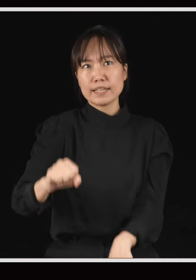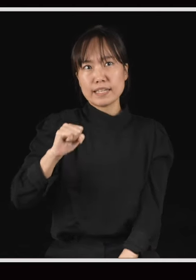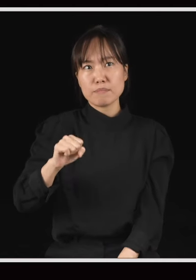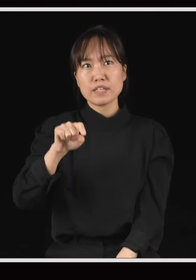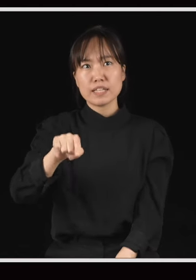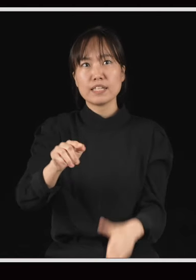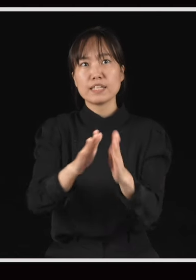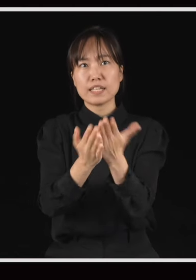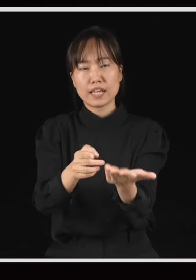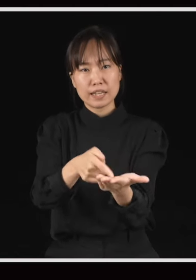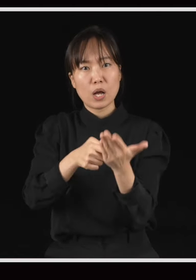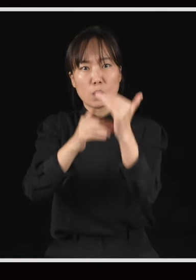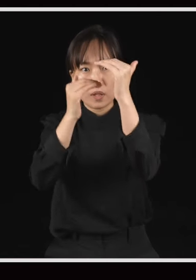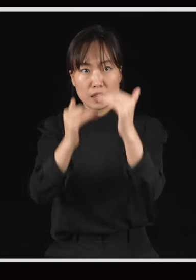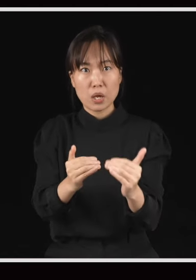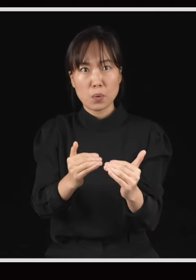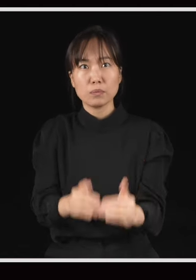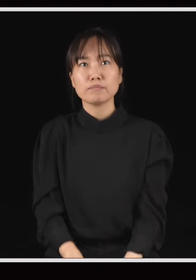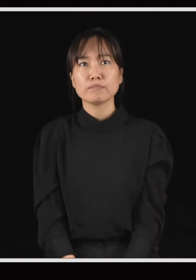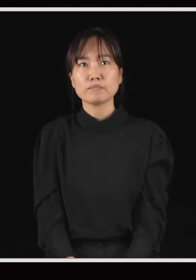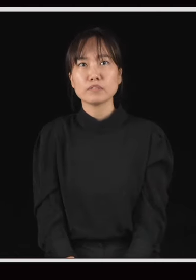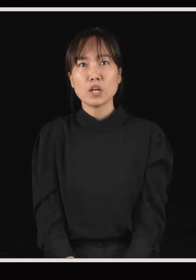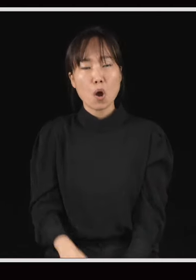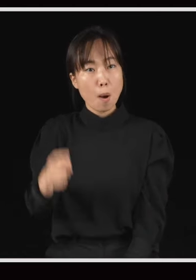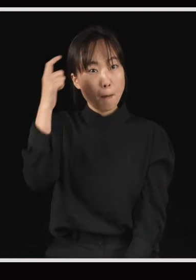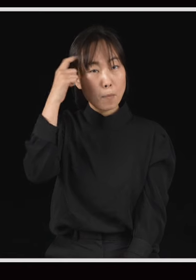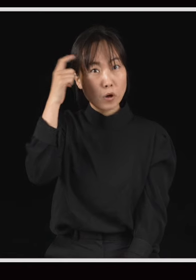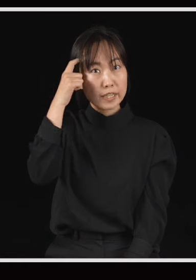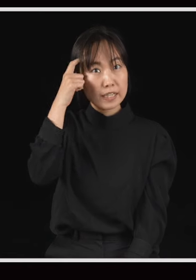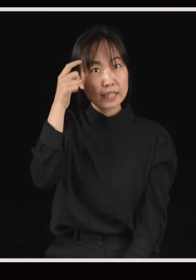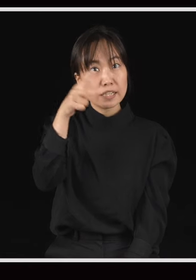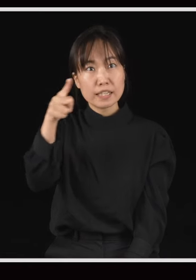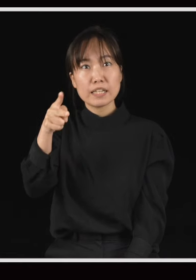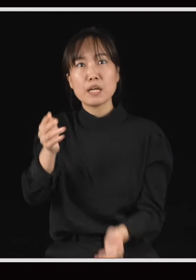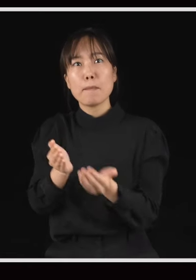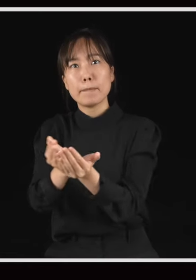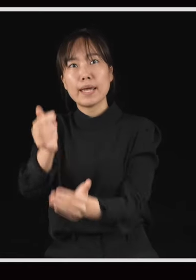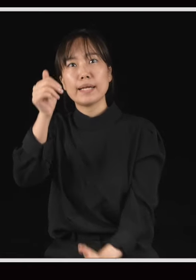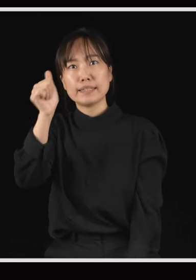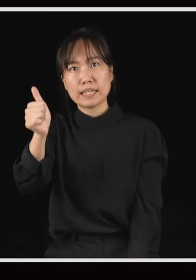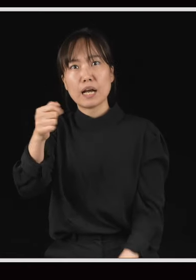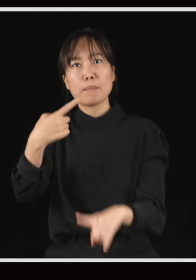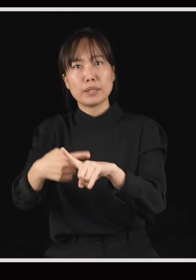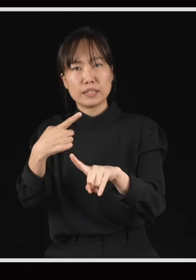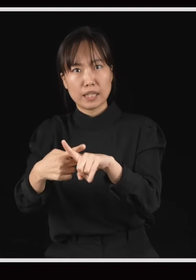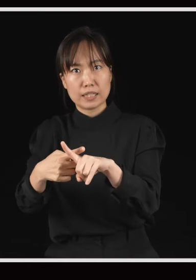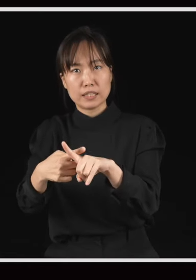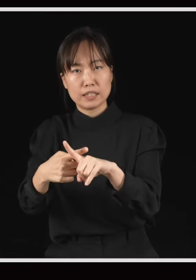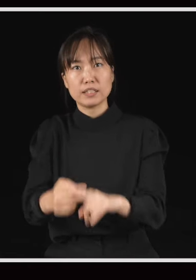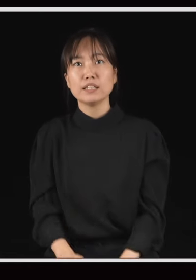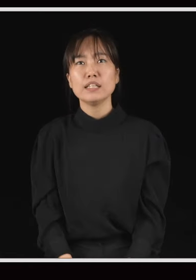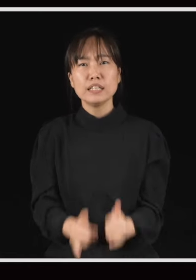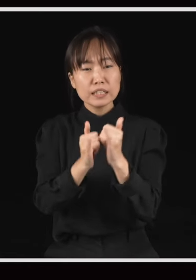나오는 내용인데 결국에 우리 머릿속에 있는, 저는 선장이라고 했는데 머릿속에 있는 나의